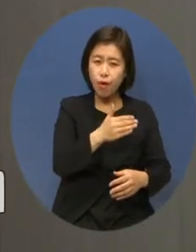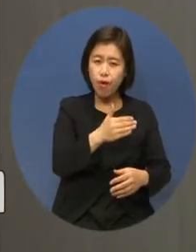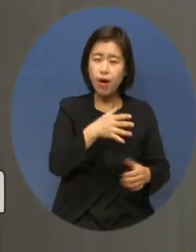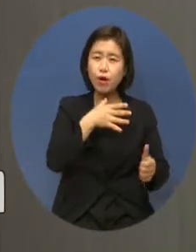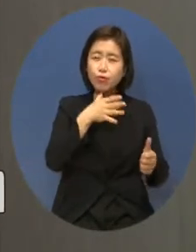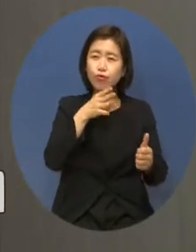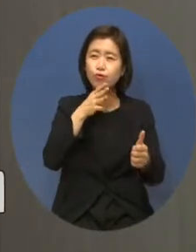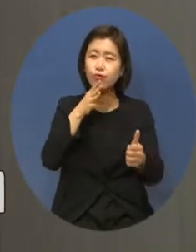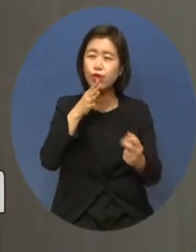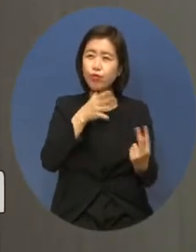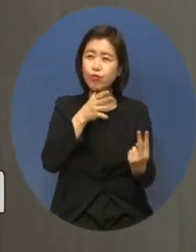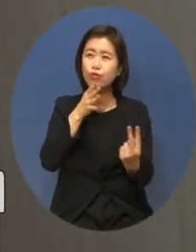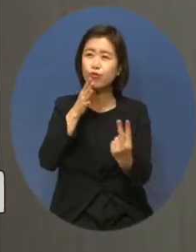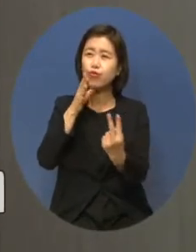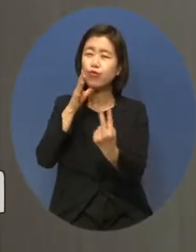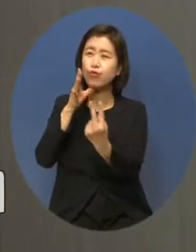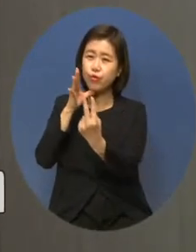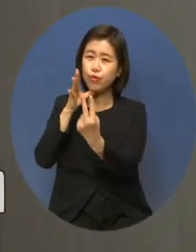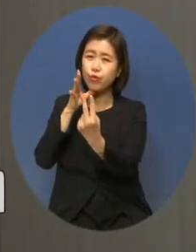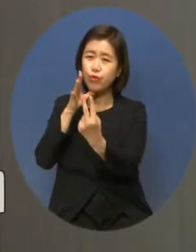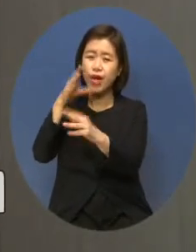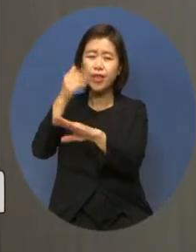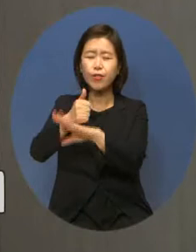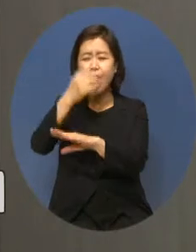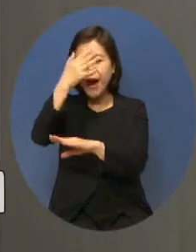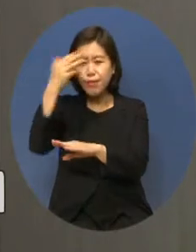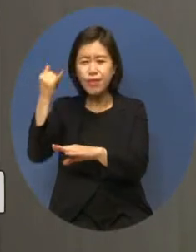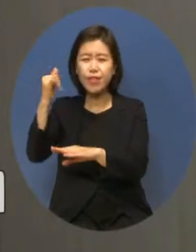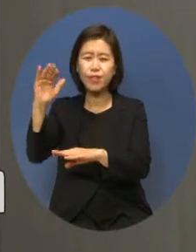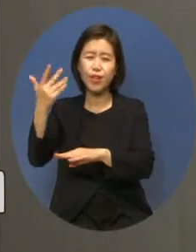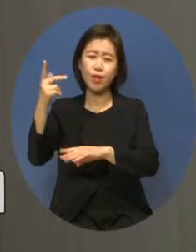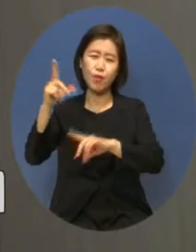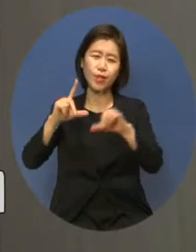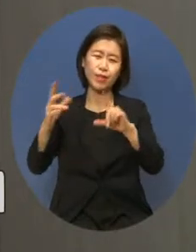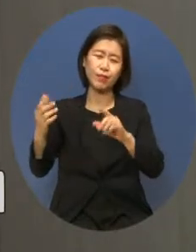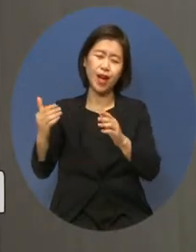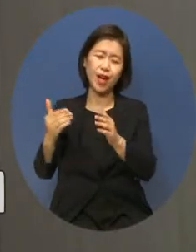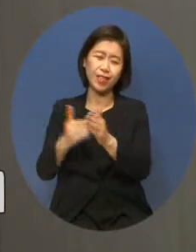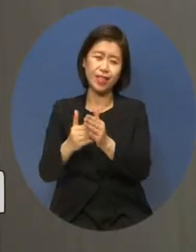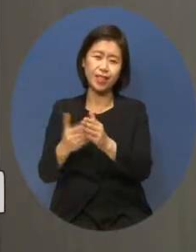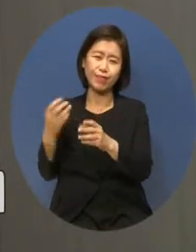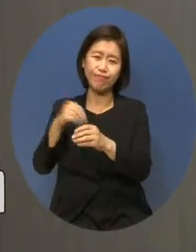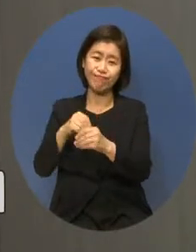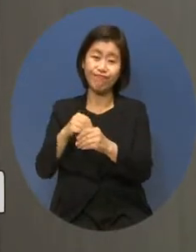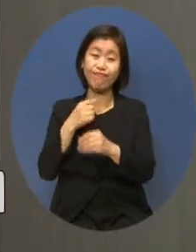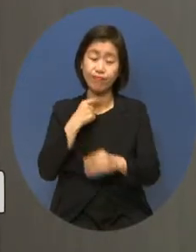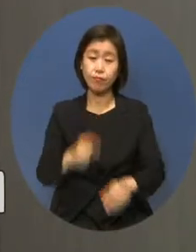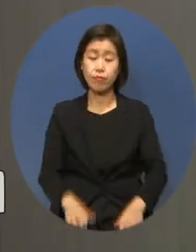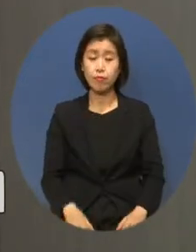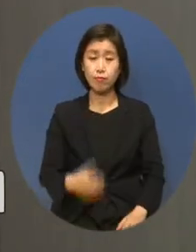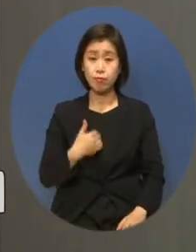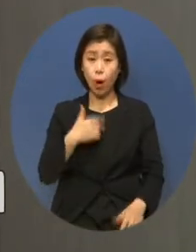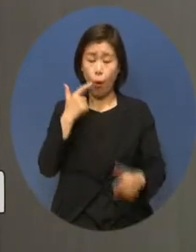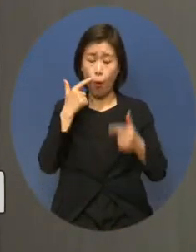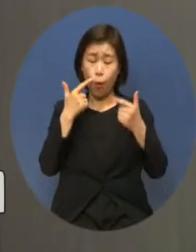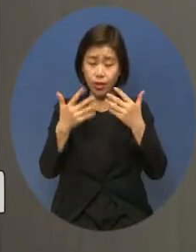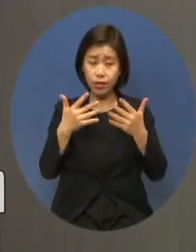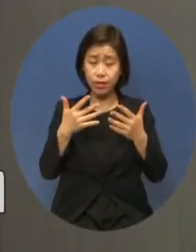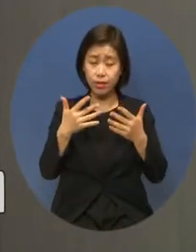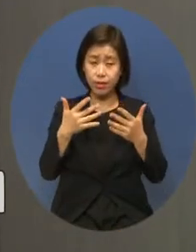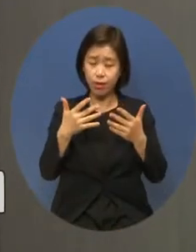이제 작업으로 쌓아가고 싶다는 욕심이 있어요. 그래서 확답을 할 수는 없지만 언제라고 2, 3는 반드시